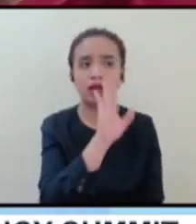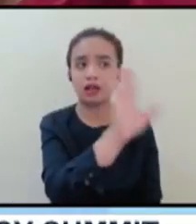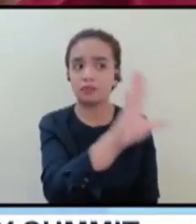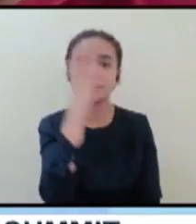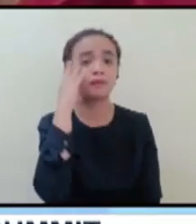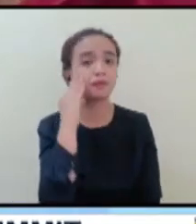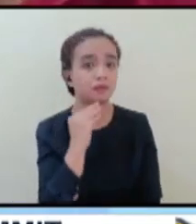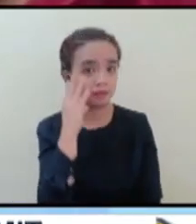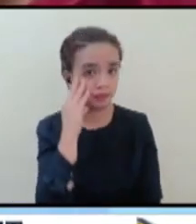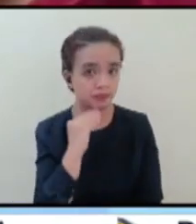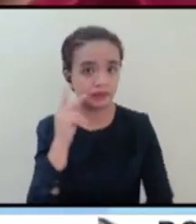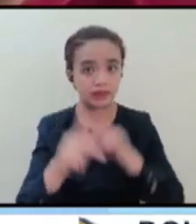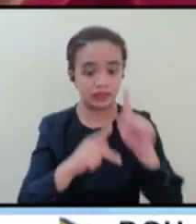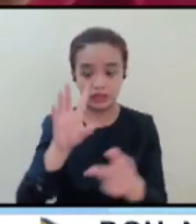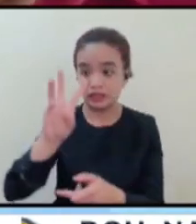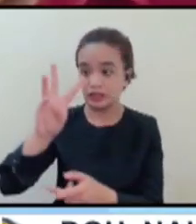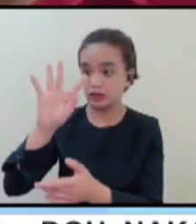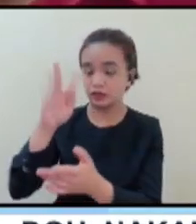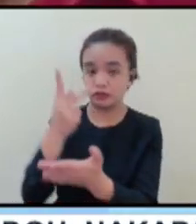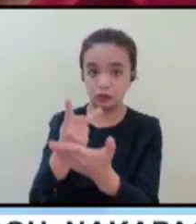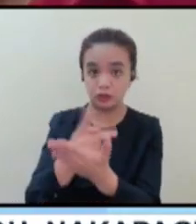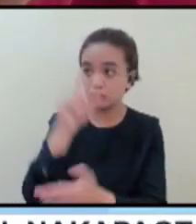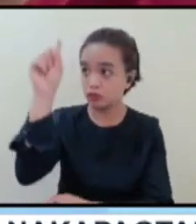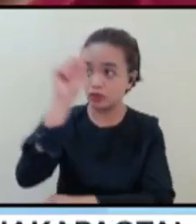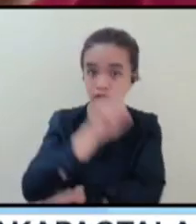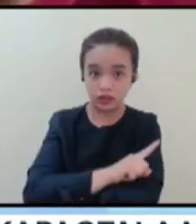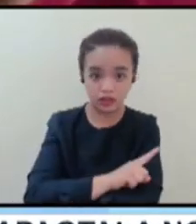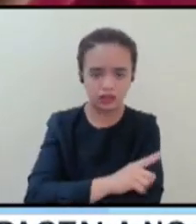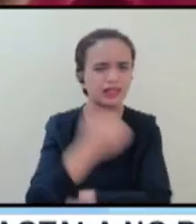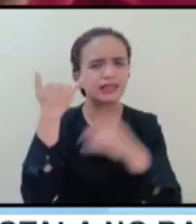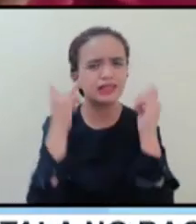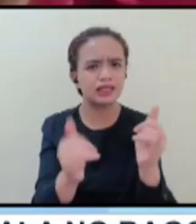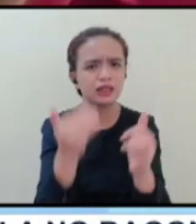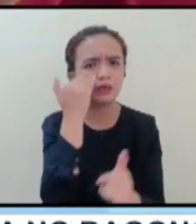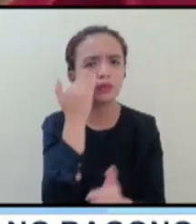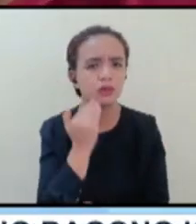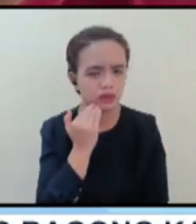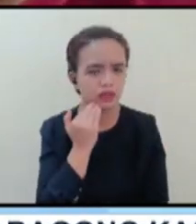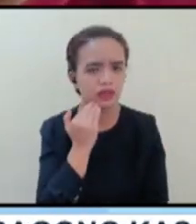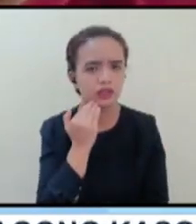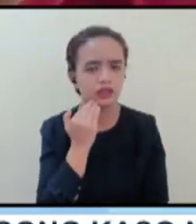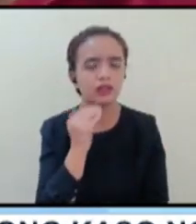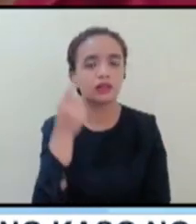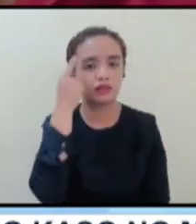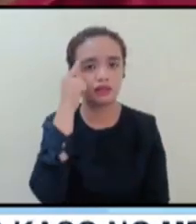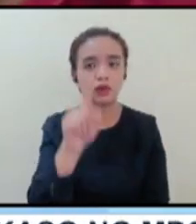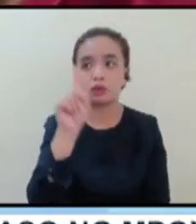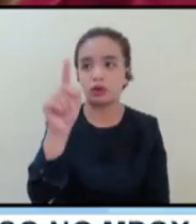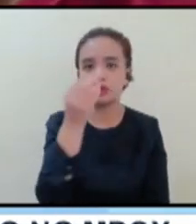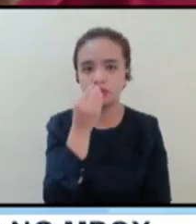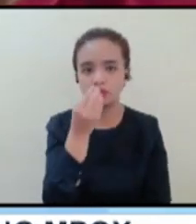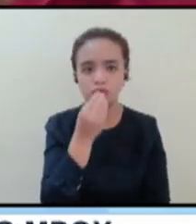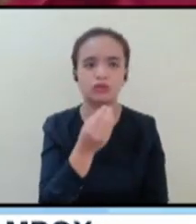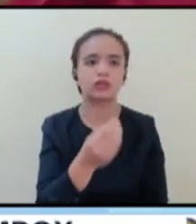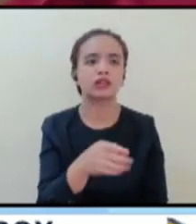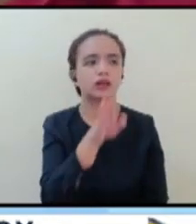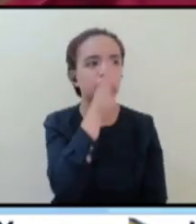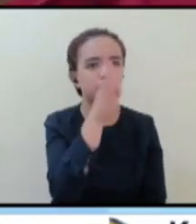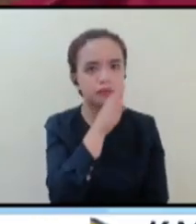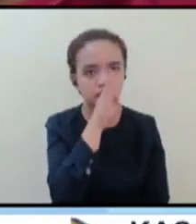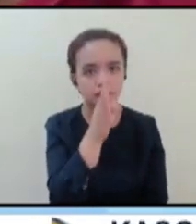karanasan, ang 64 pesos sa isang araw ay kulang pa nga sa isang pagkain, sa isang kainan, sa isang